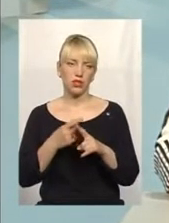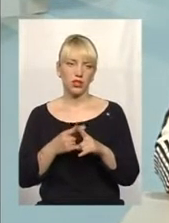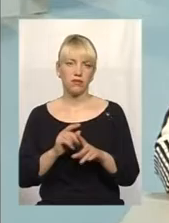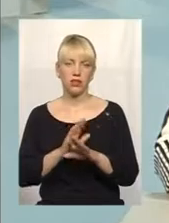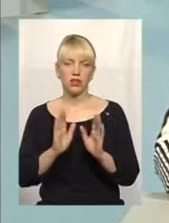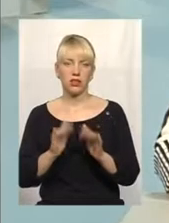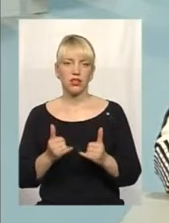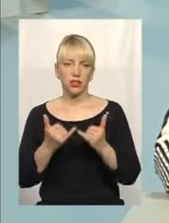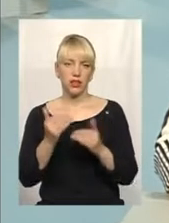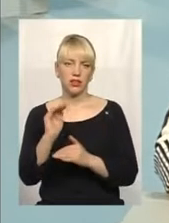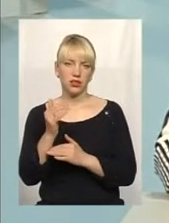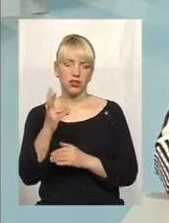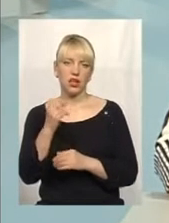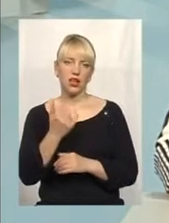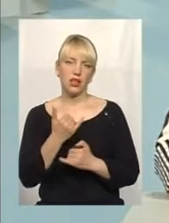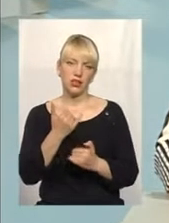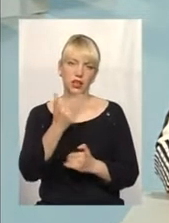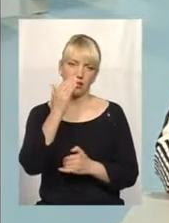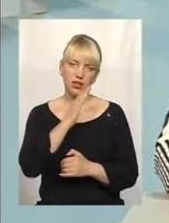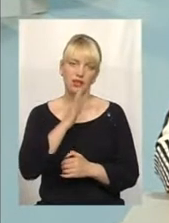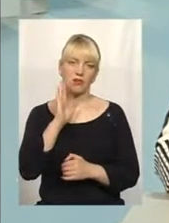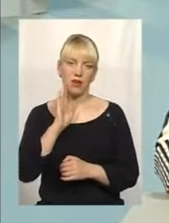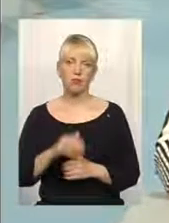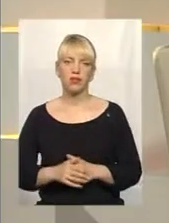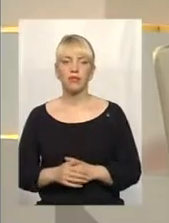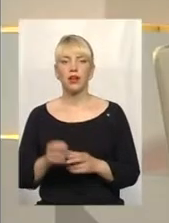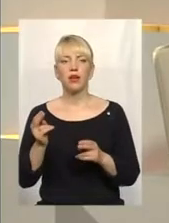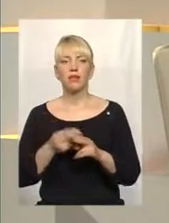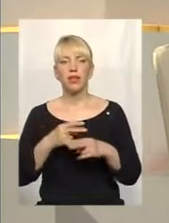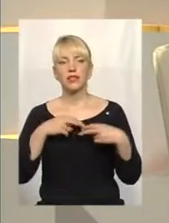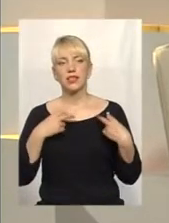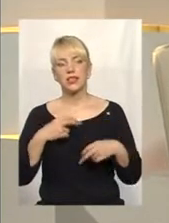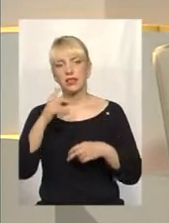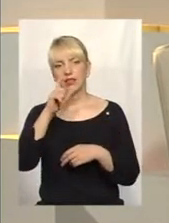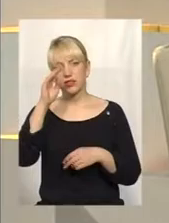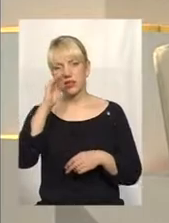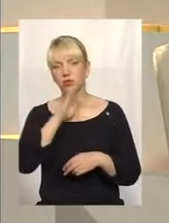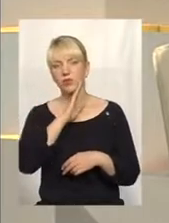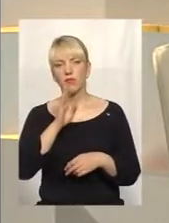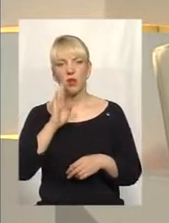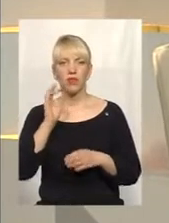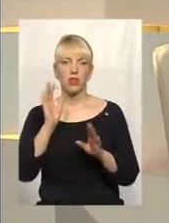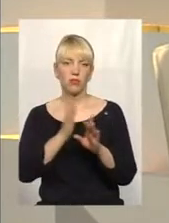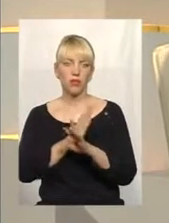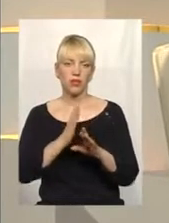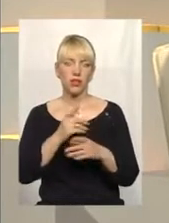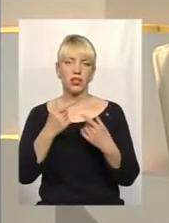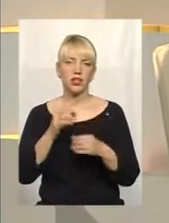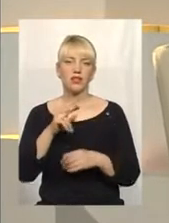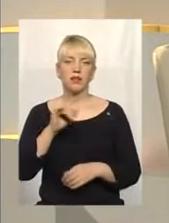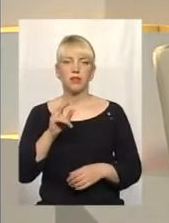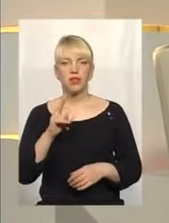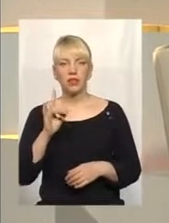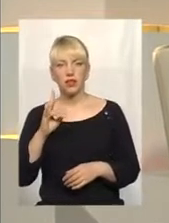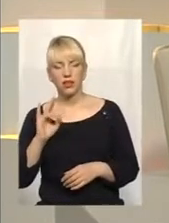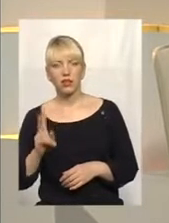тільки для дитини, а для тата і мами. Тобто без ризиків, з татом, з мамою, на повітрі, десь на пікніках,